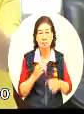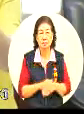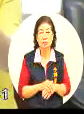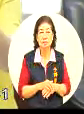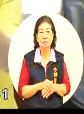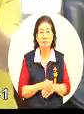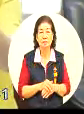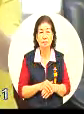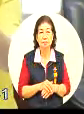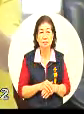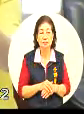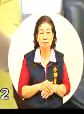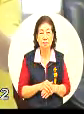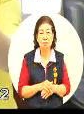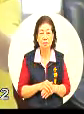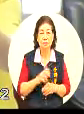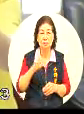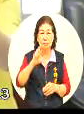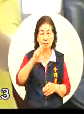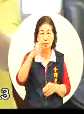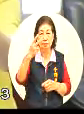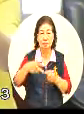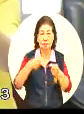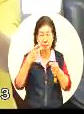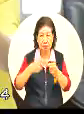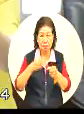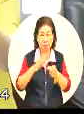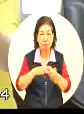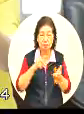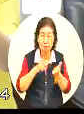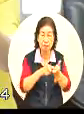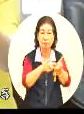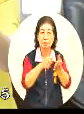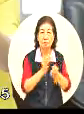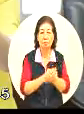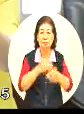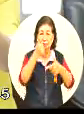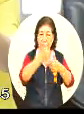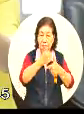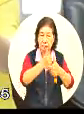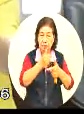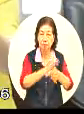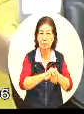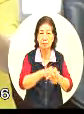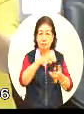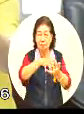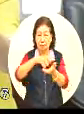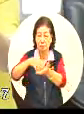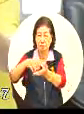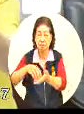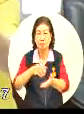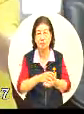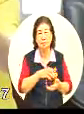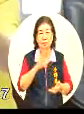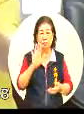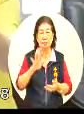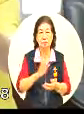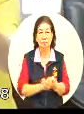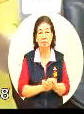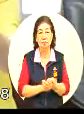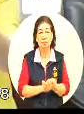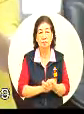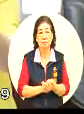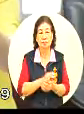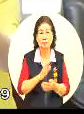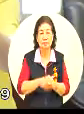以迄个民国62年哦，申请建造拿到使用执照的同时，它的法定